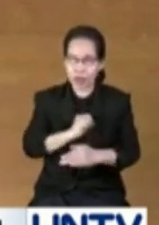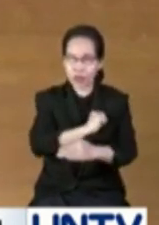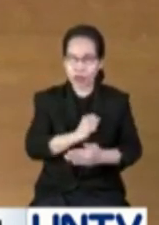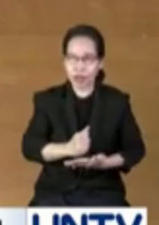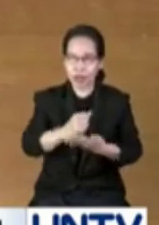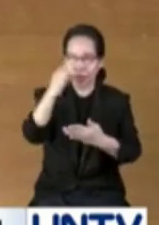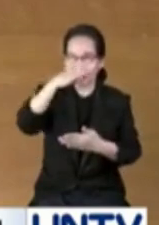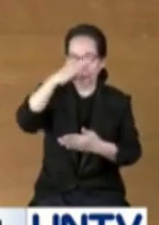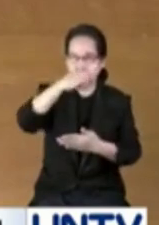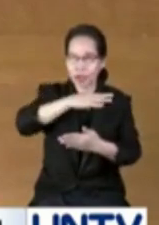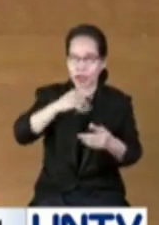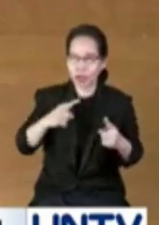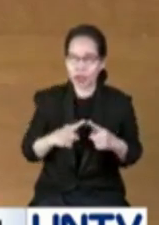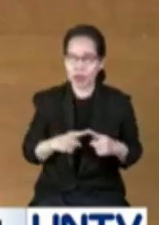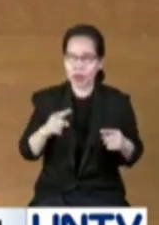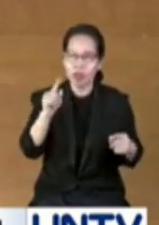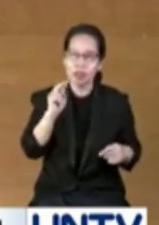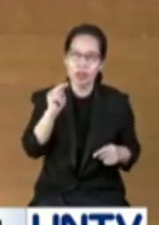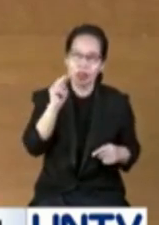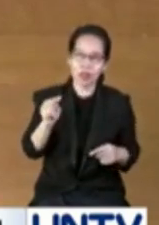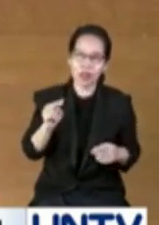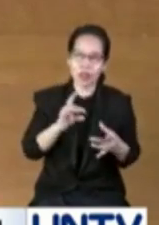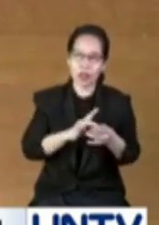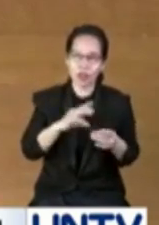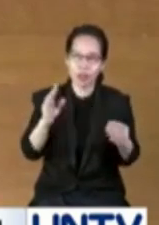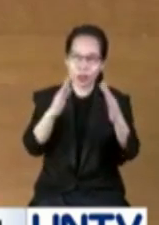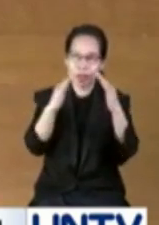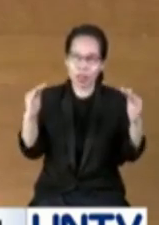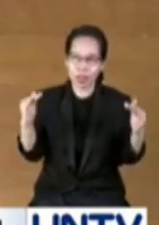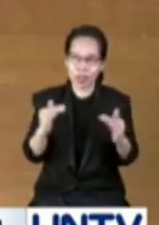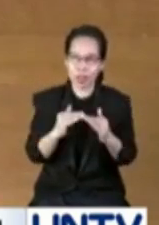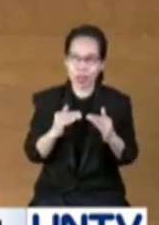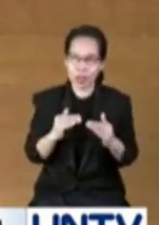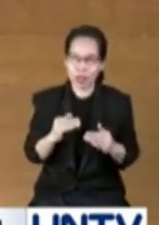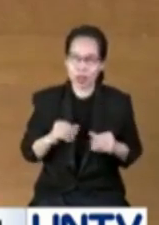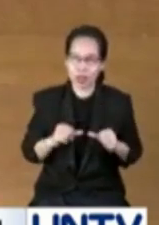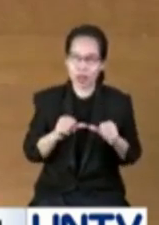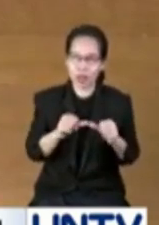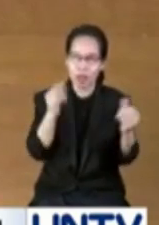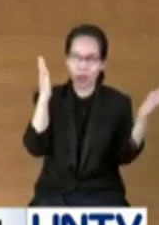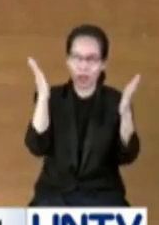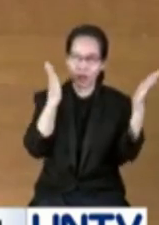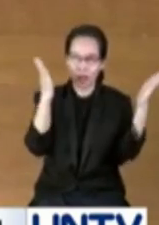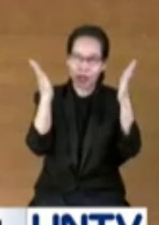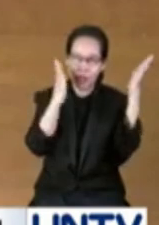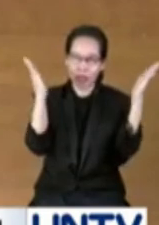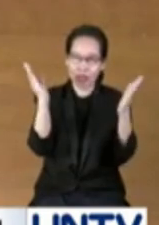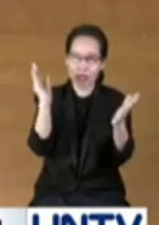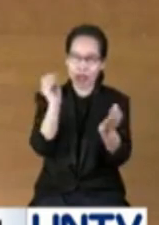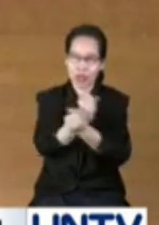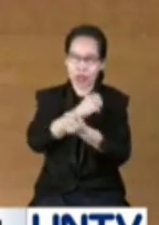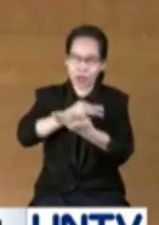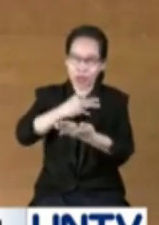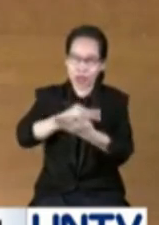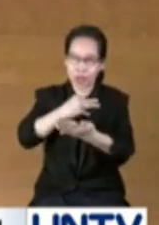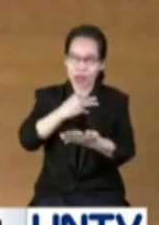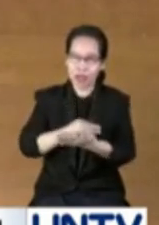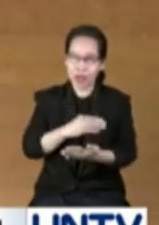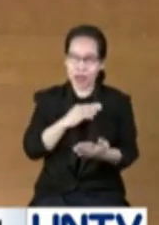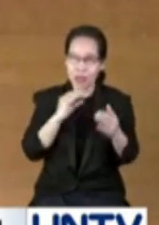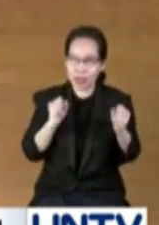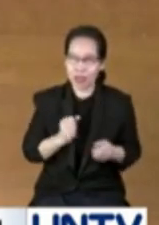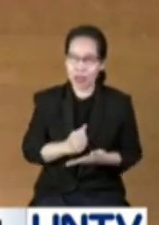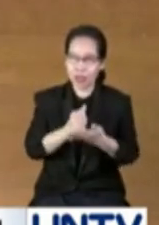sa pangangailangan ng pabahay. Patuloy ang serbisyo ng Pag-ibig Fund upang makatulong sa kanyang